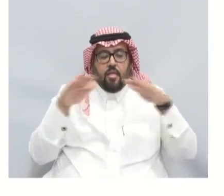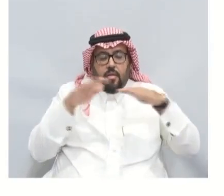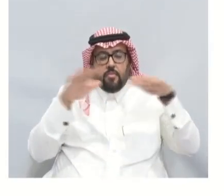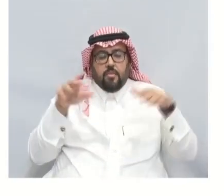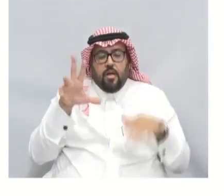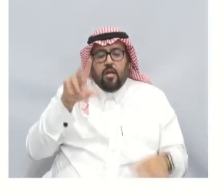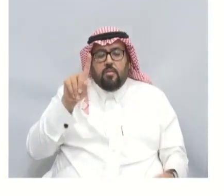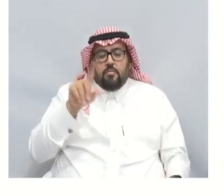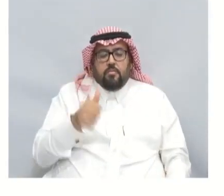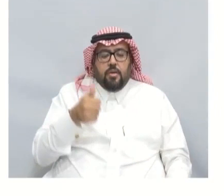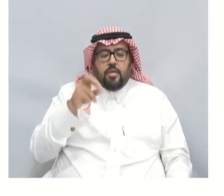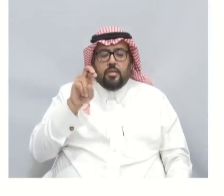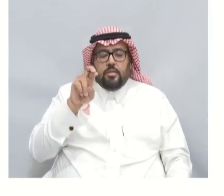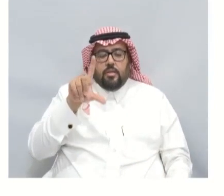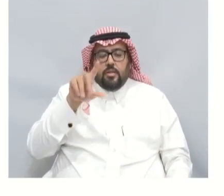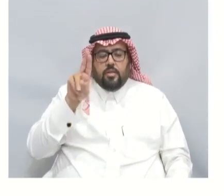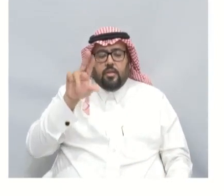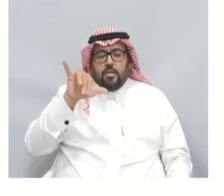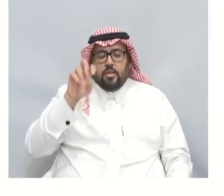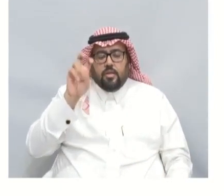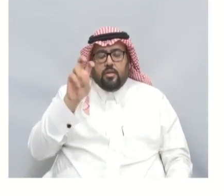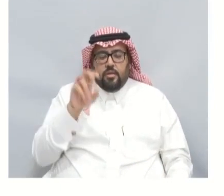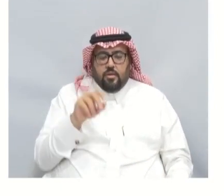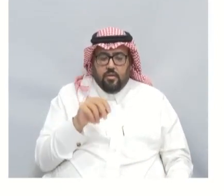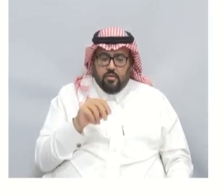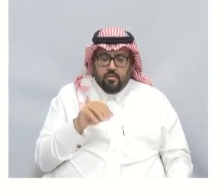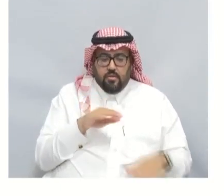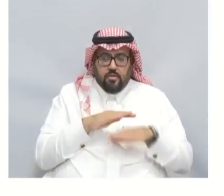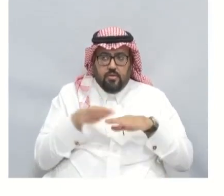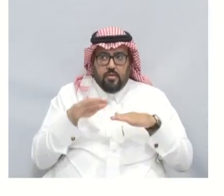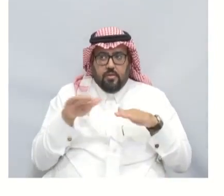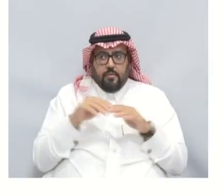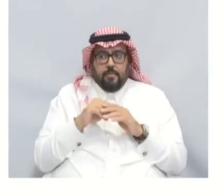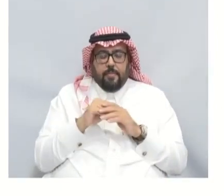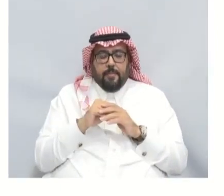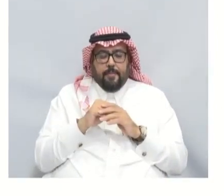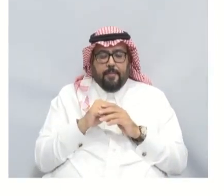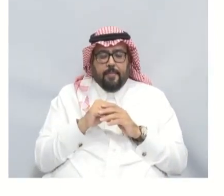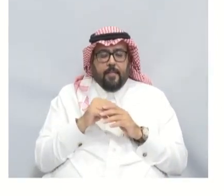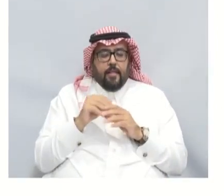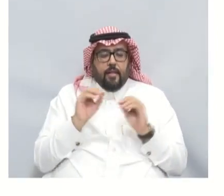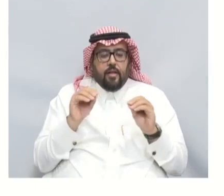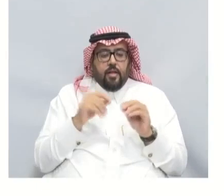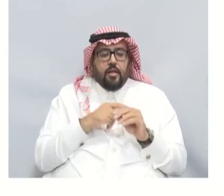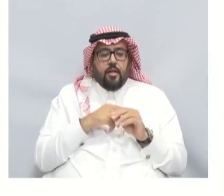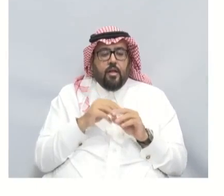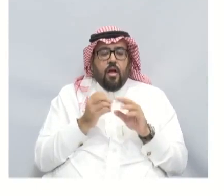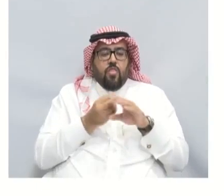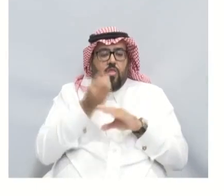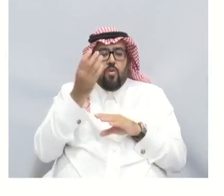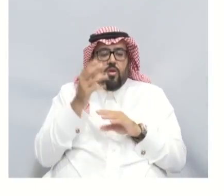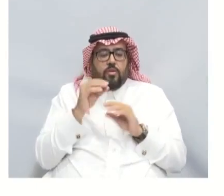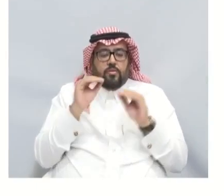الهضاب البازلتية على سطح الأرض هي عبارة عن ماذا؟ هذه الهضاب البازلتية هي عبارة عن ماذا؟ عن